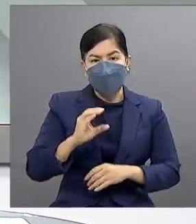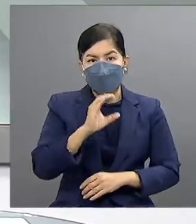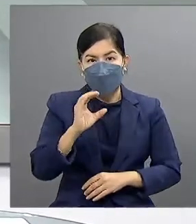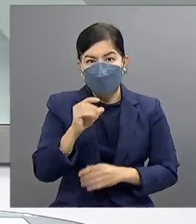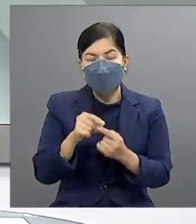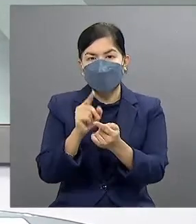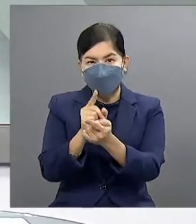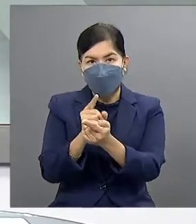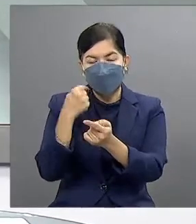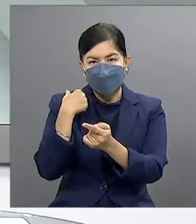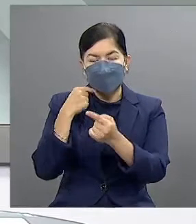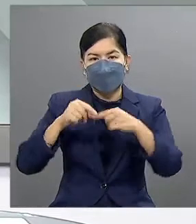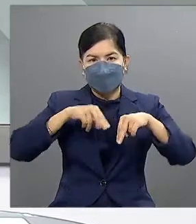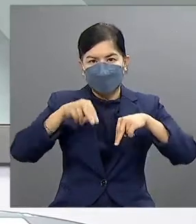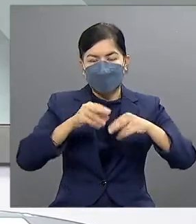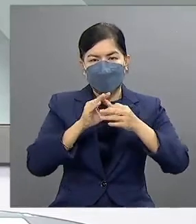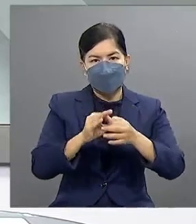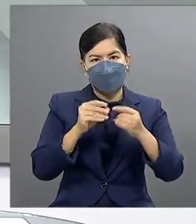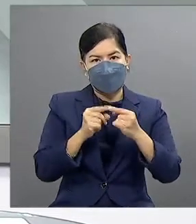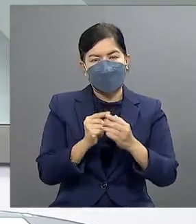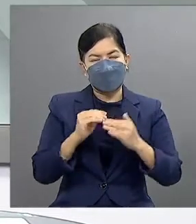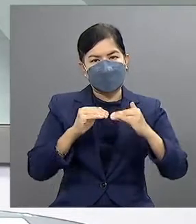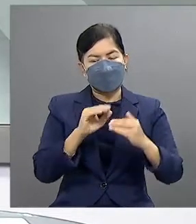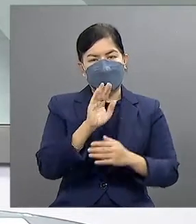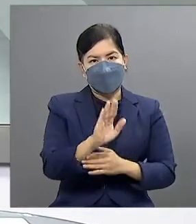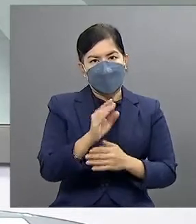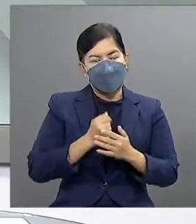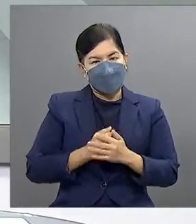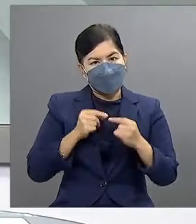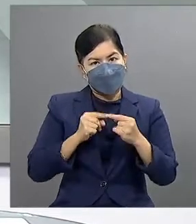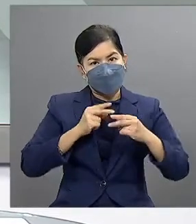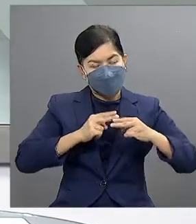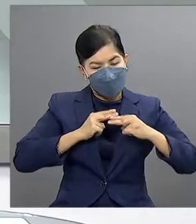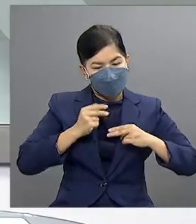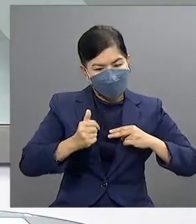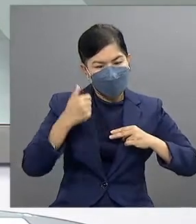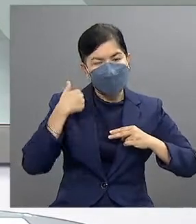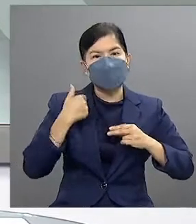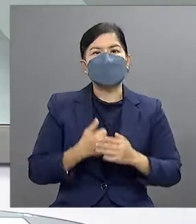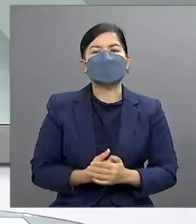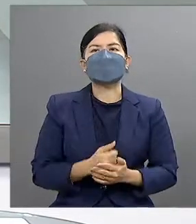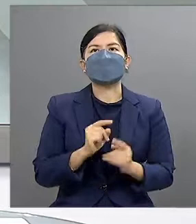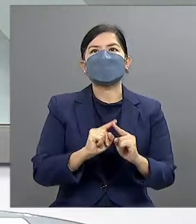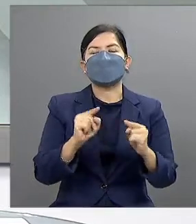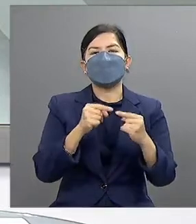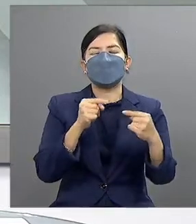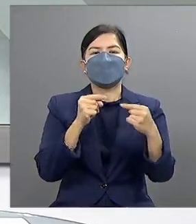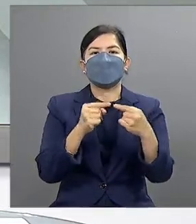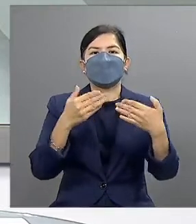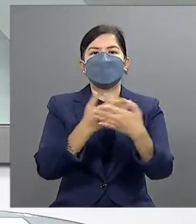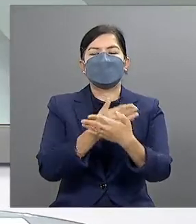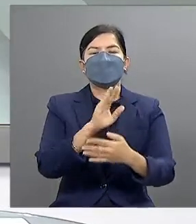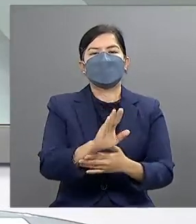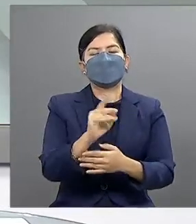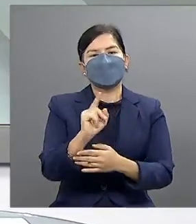สูจน์สิทธิ์ในการครอบครองในชั้นศาลจนไปถึงชั้นฎีกาเลยนะครับซึ่งจุดเปลี่ยนสำคัญของเรื่องนี้อยู่ที่ไ